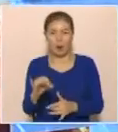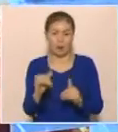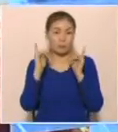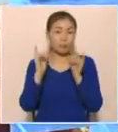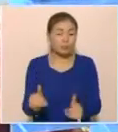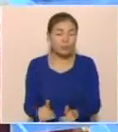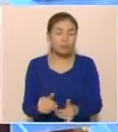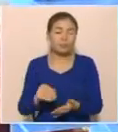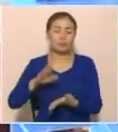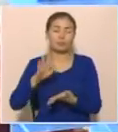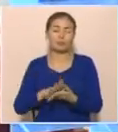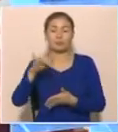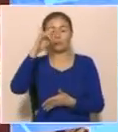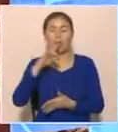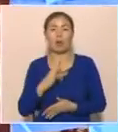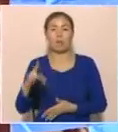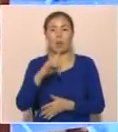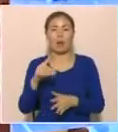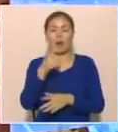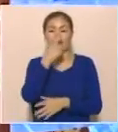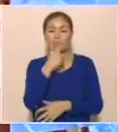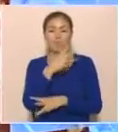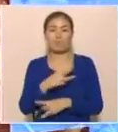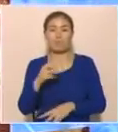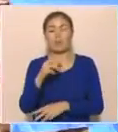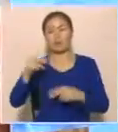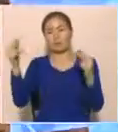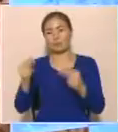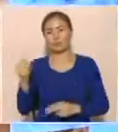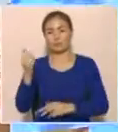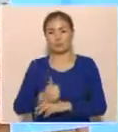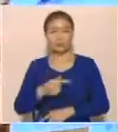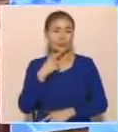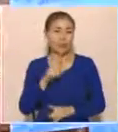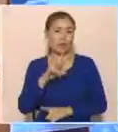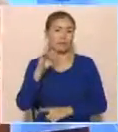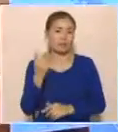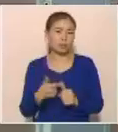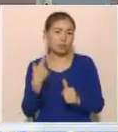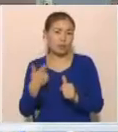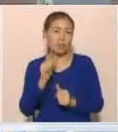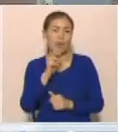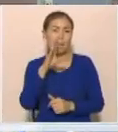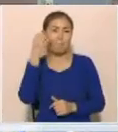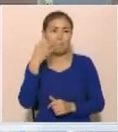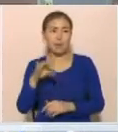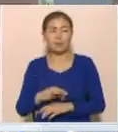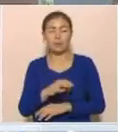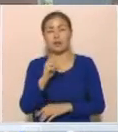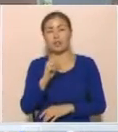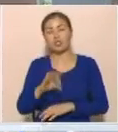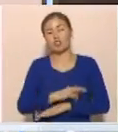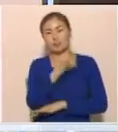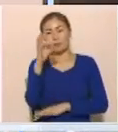қойылған. Қазақстан Республикасының әділет министрлігі Ахат басқармасының мәліметінше, ұл ақынның отаны Шығыс Қазақстан облысында Абай